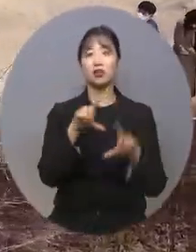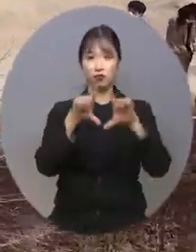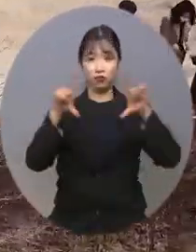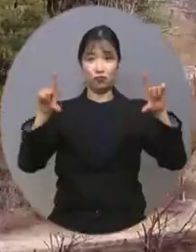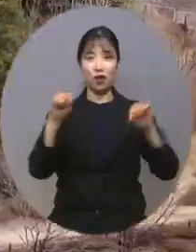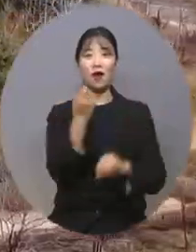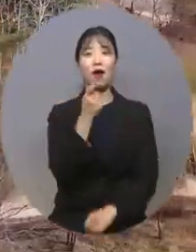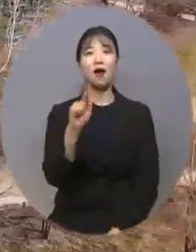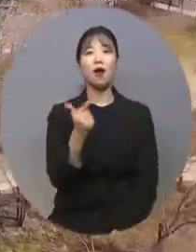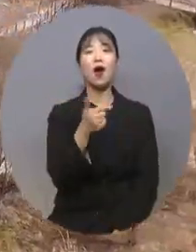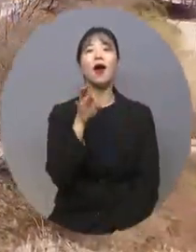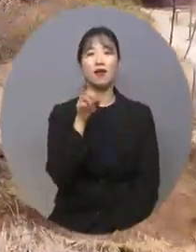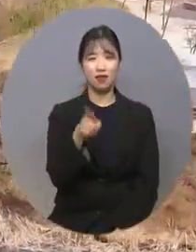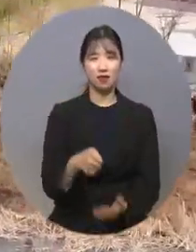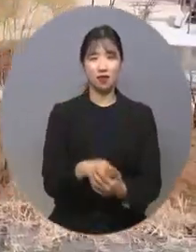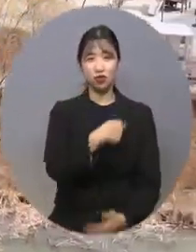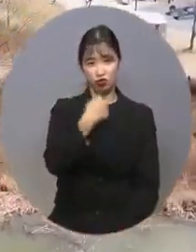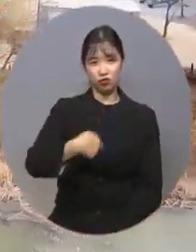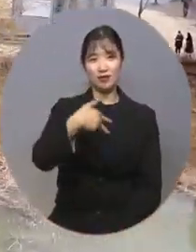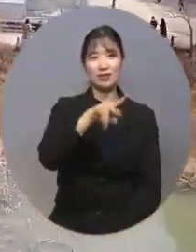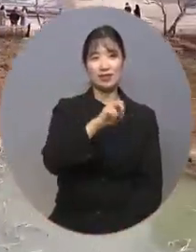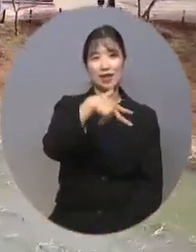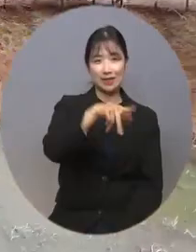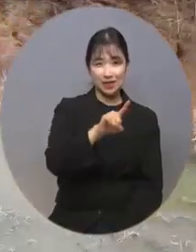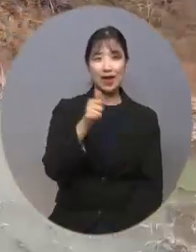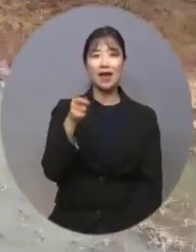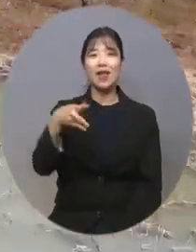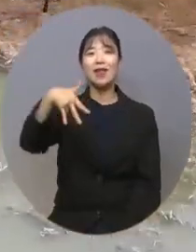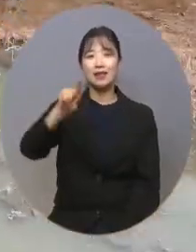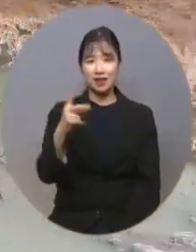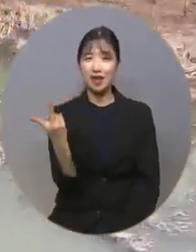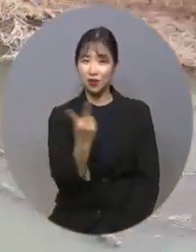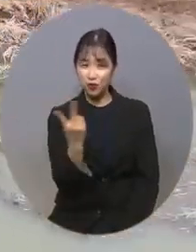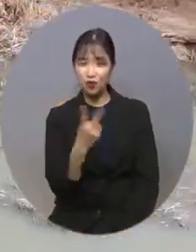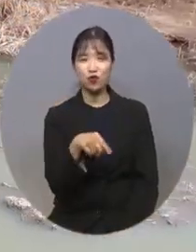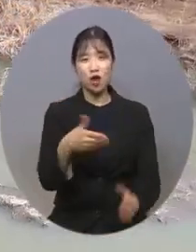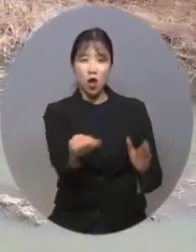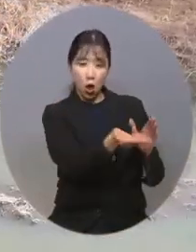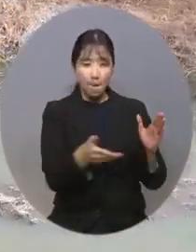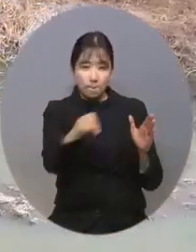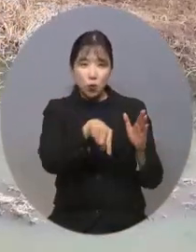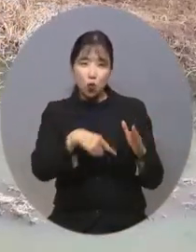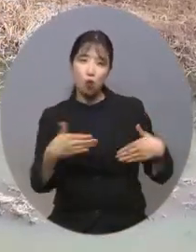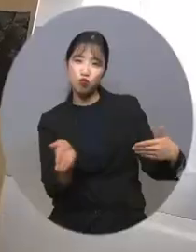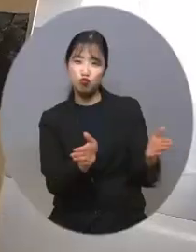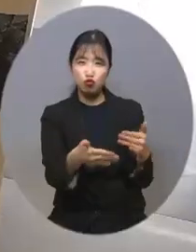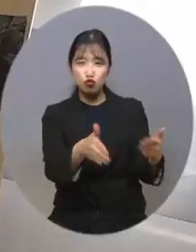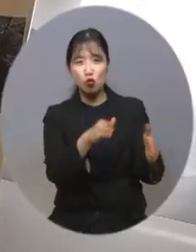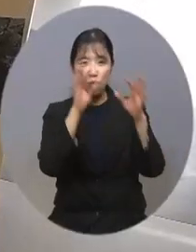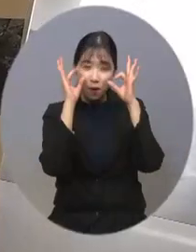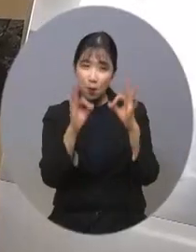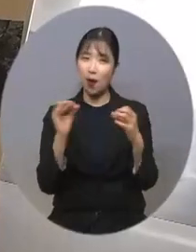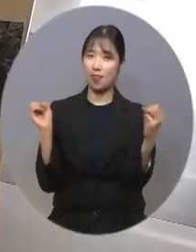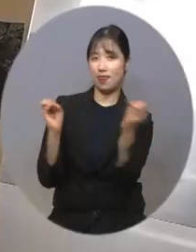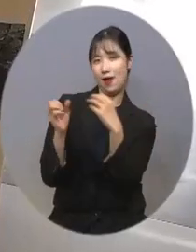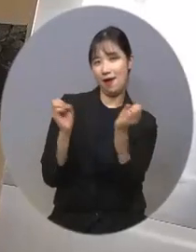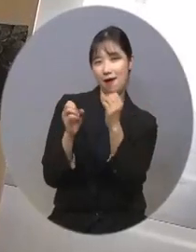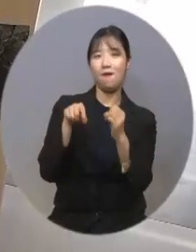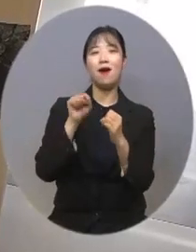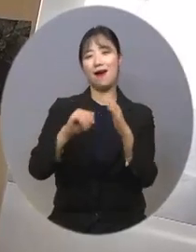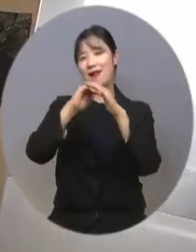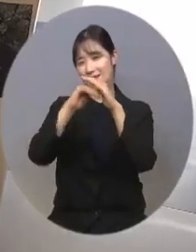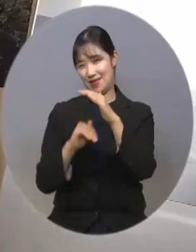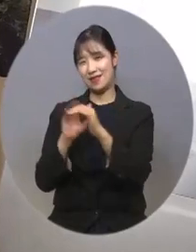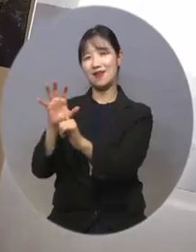있습니다. 중국 장자와 해자가 연못 속 물고기를 보며 나눈 대화에서 비롯된 관어는